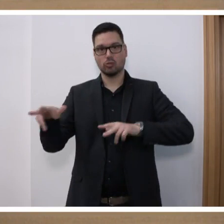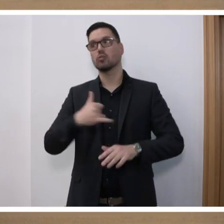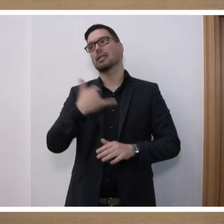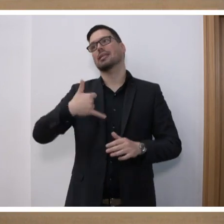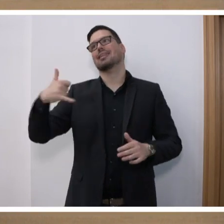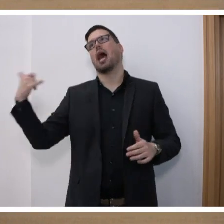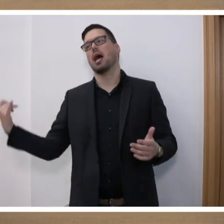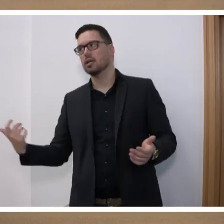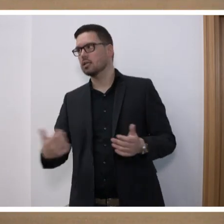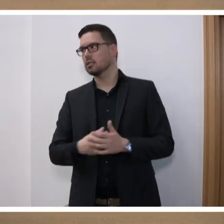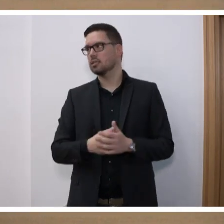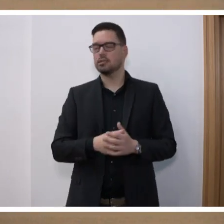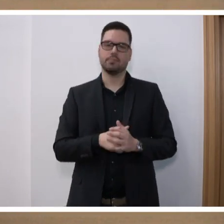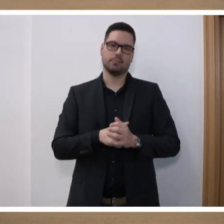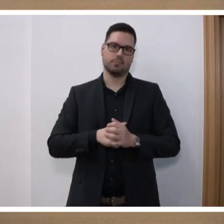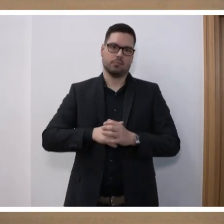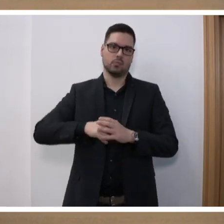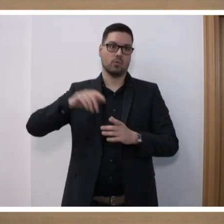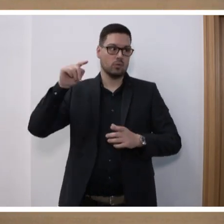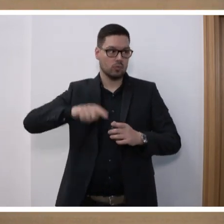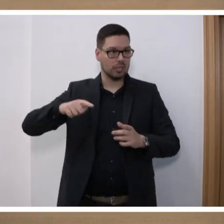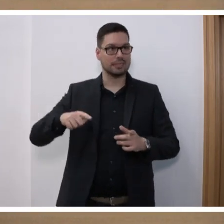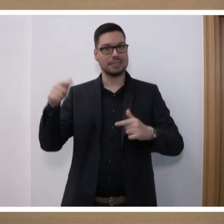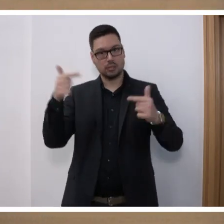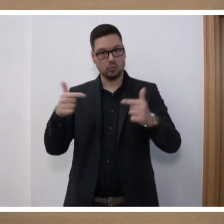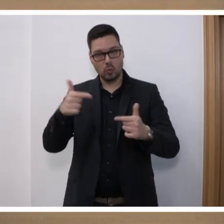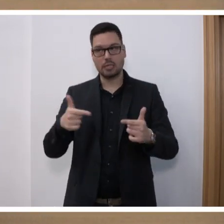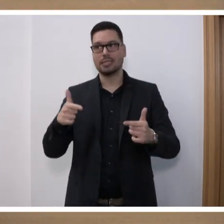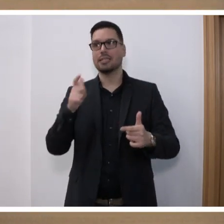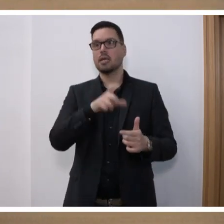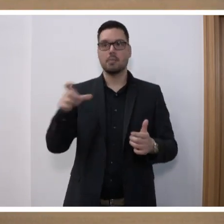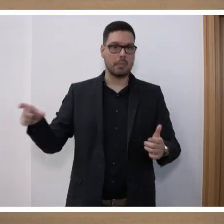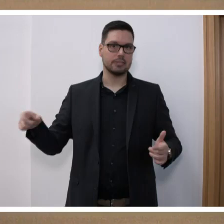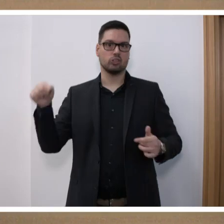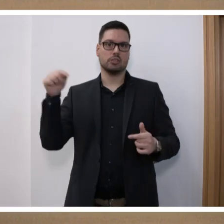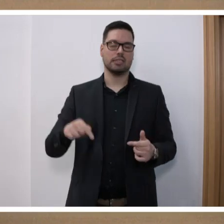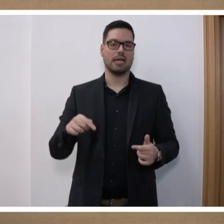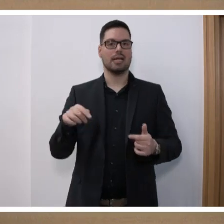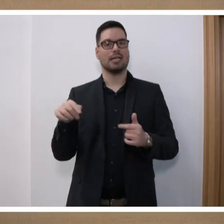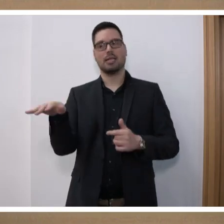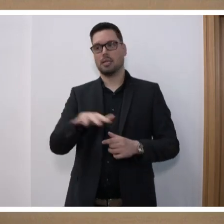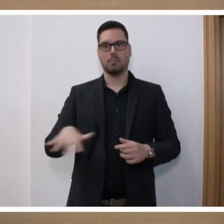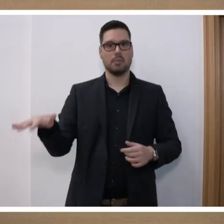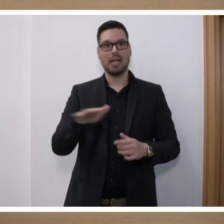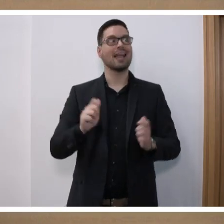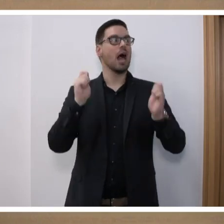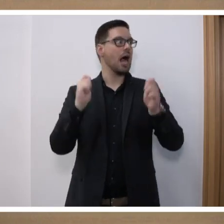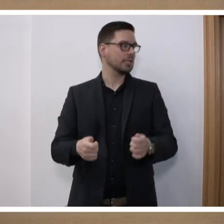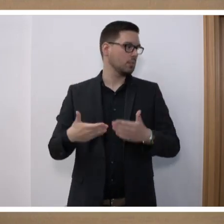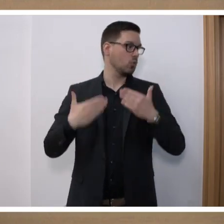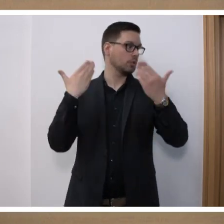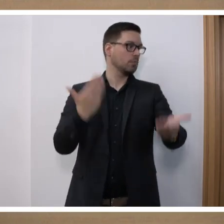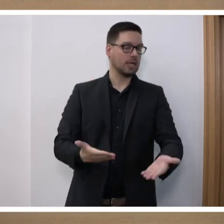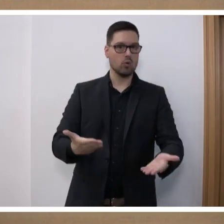Jahren ihres, um dafür zu sorgen, dass Menschen in diesem Land ein Angebot bekommen. Und wir können